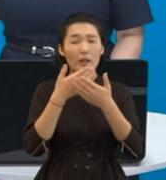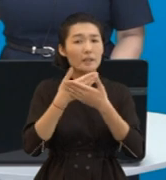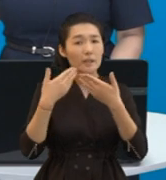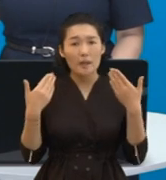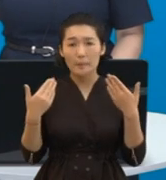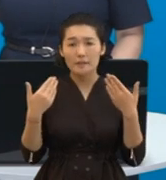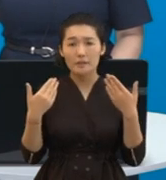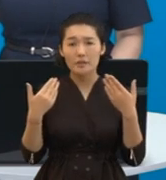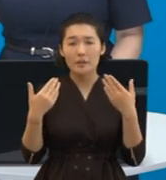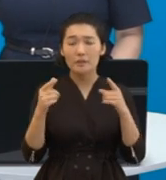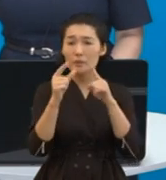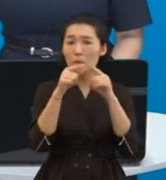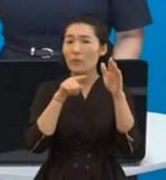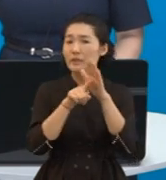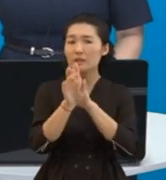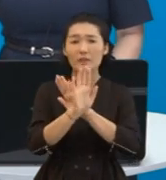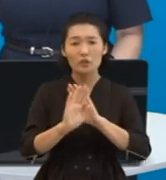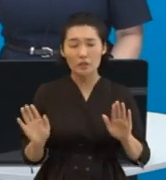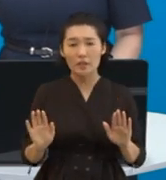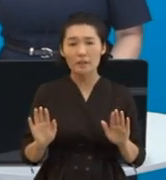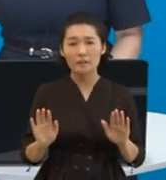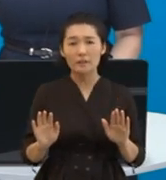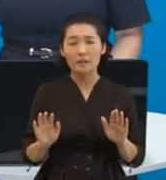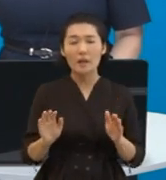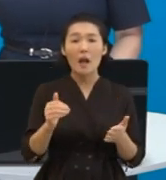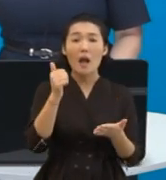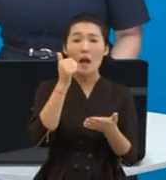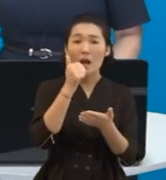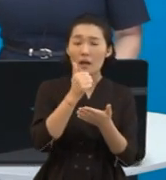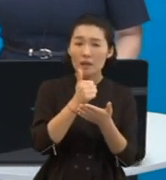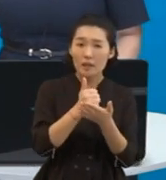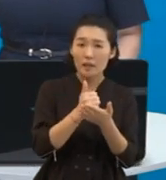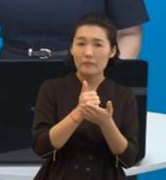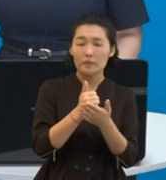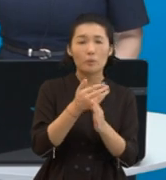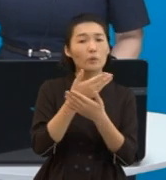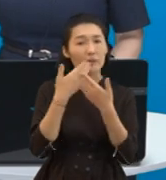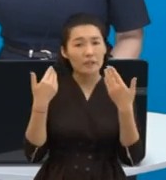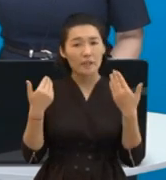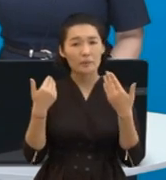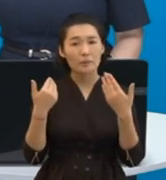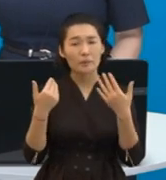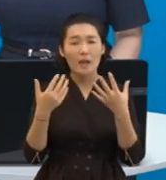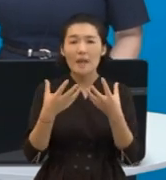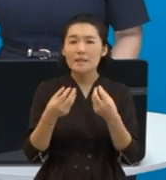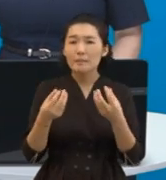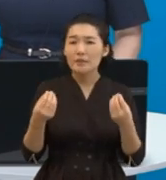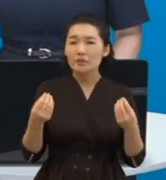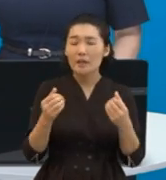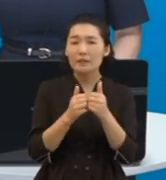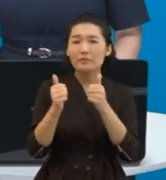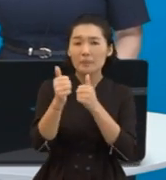слов не начинает поэтому заглавной буквы ь нету из них чает впереди